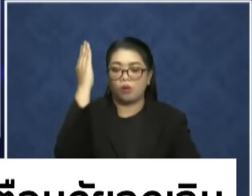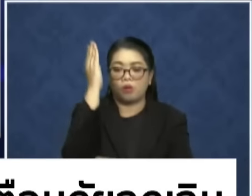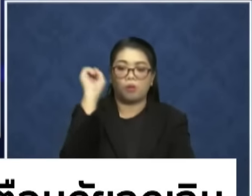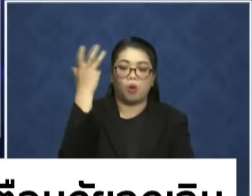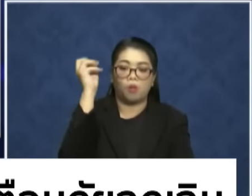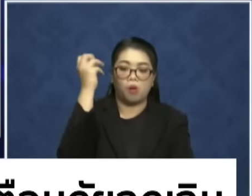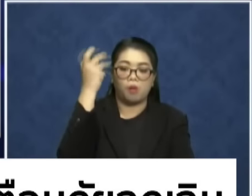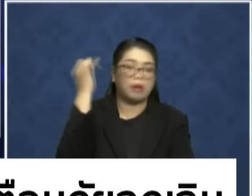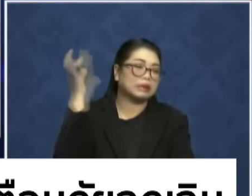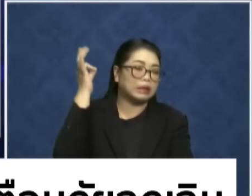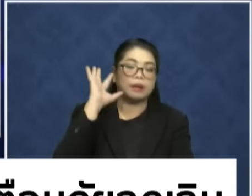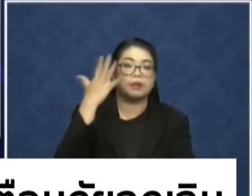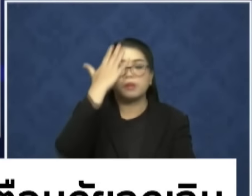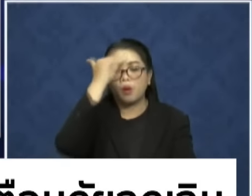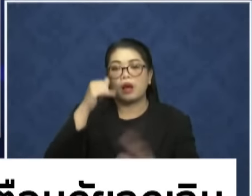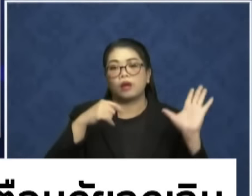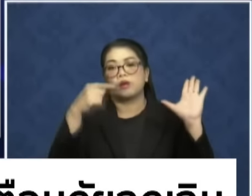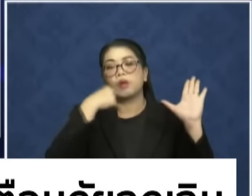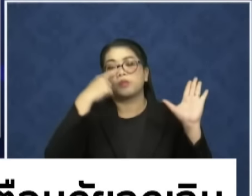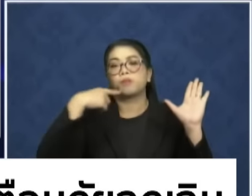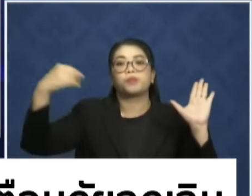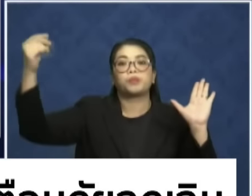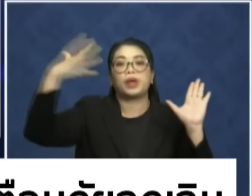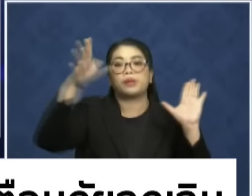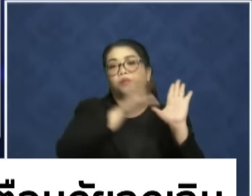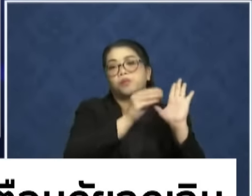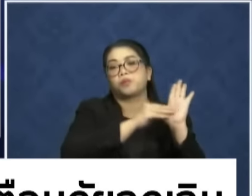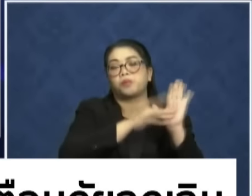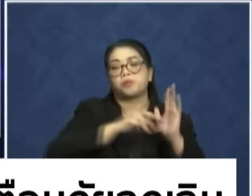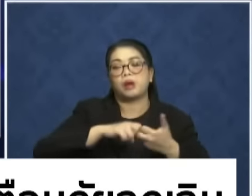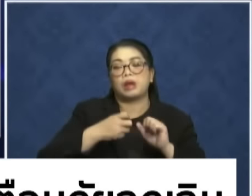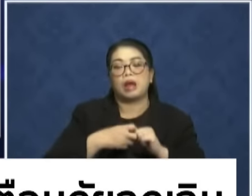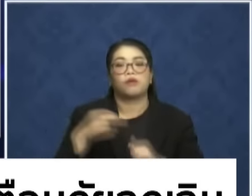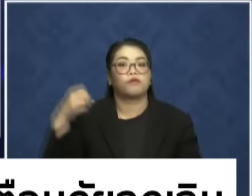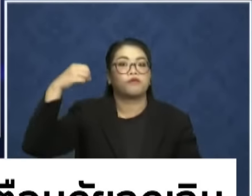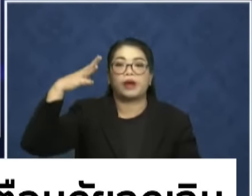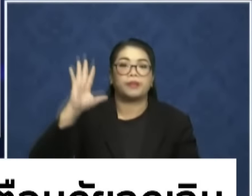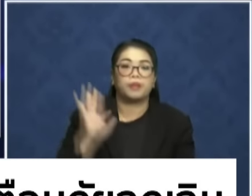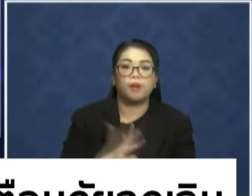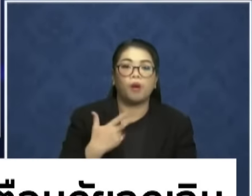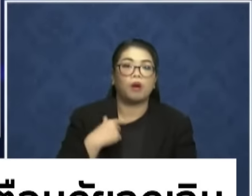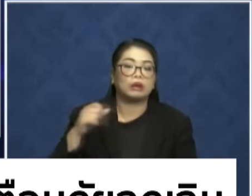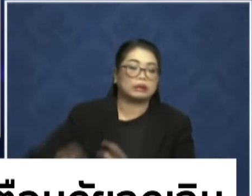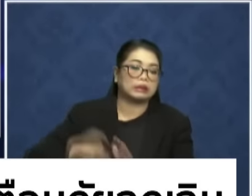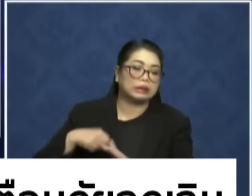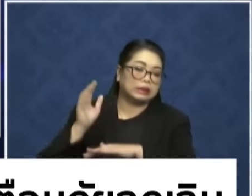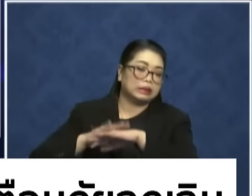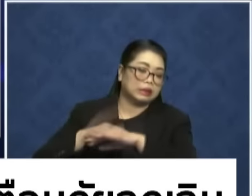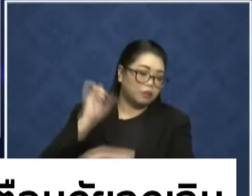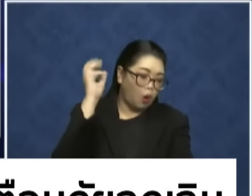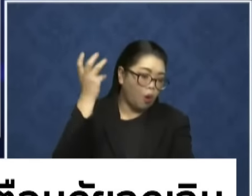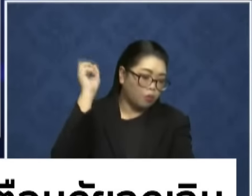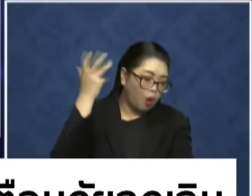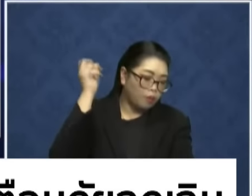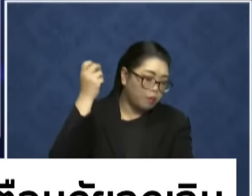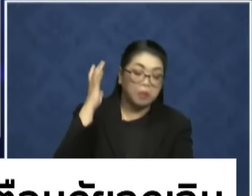งานเหตุผลแบบนี้ครับท่านประธานนี่แหละครับคือสิ่งที่ผมพยายามจะมานำเสนอว่าเป็นปัญหาหน้างานอยากจะให้รัฐบาลลงไปสำรวจโดยเร็วสุดท้ายครับเราจะทราบ